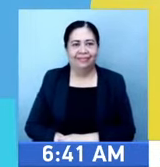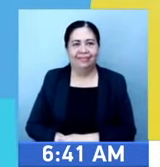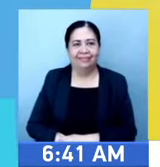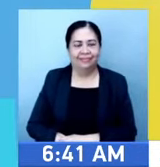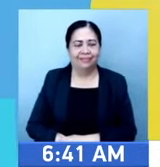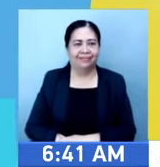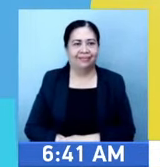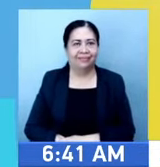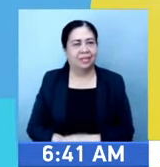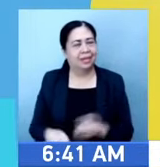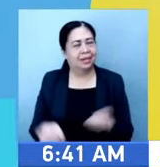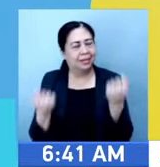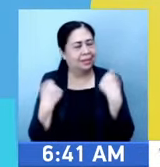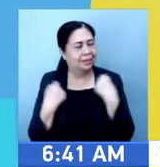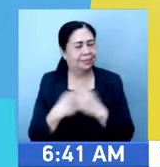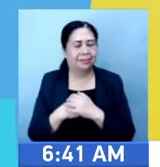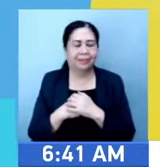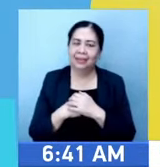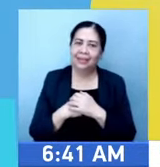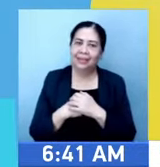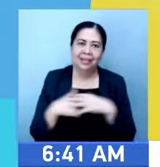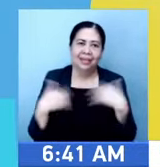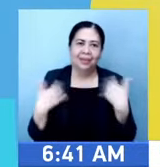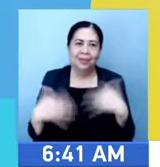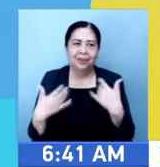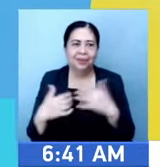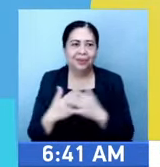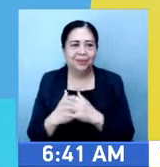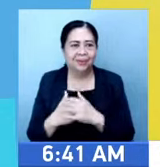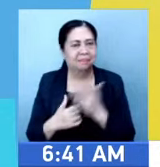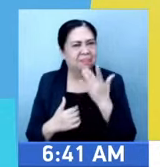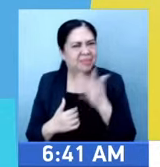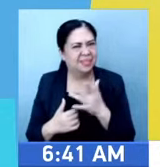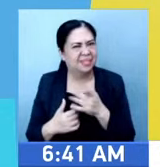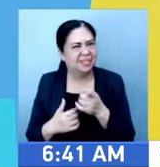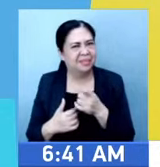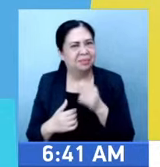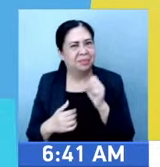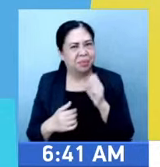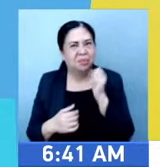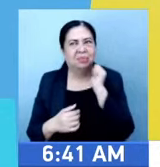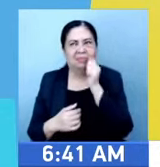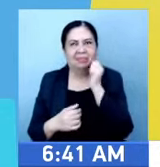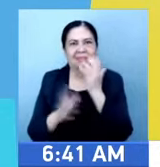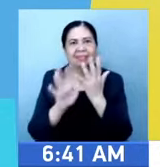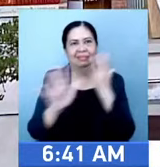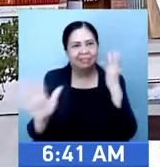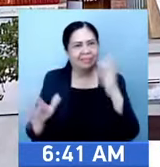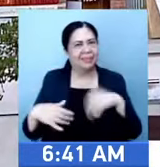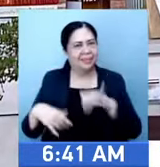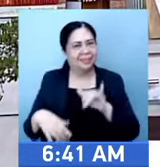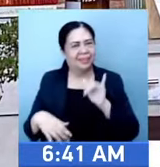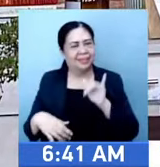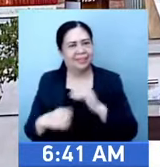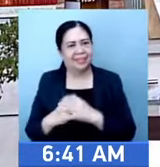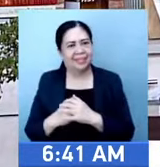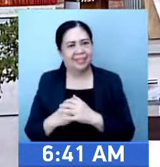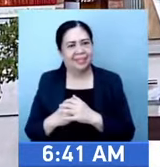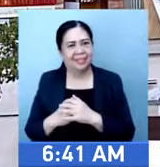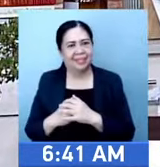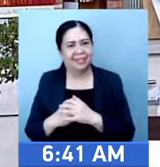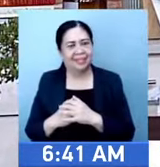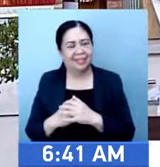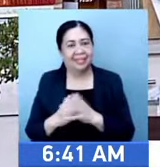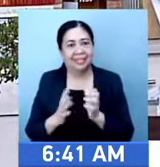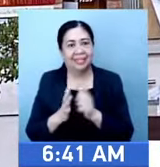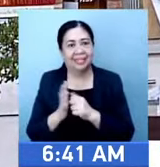Grabe naman yun. Tsaka halip yung sena. Masarap siguro yung kaya lalong pinipilahan. Matindi. Kasi diba? Kinamot yan, kamay yan, sus. Yun